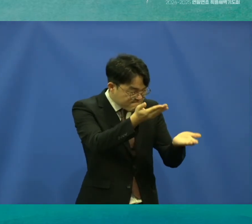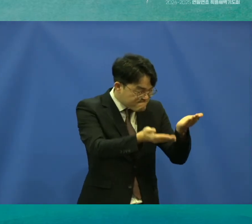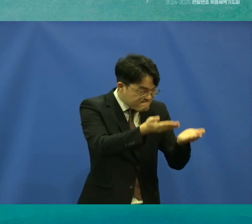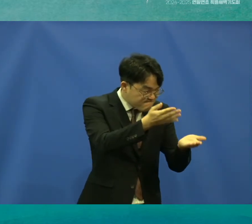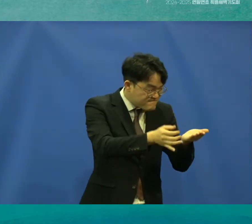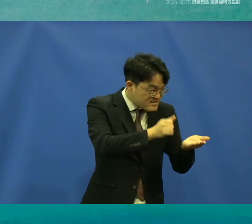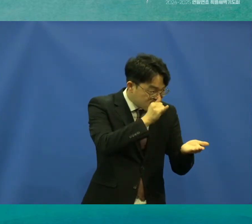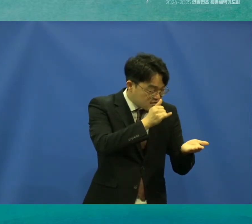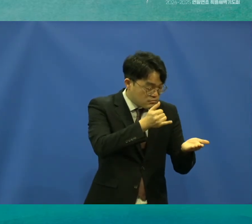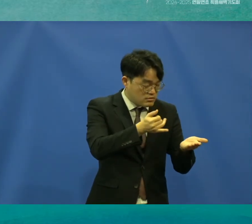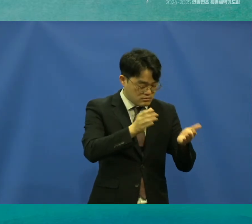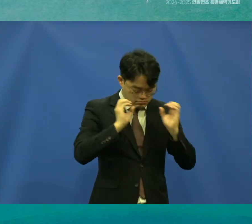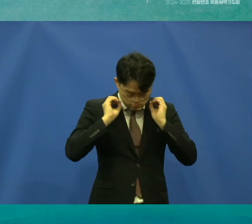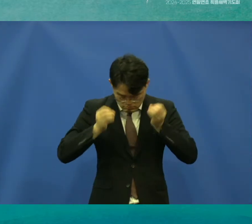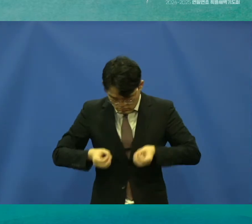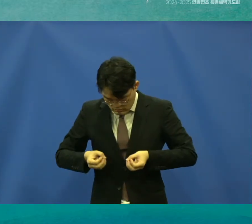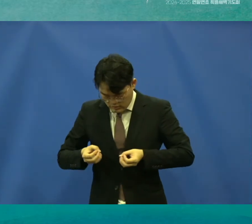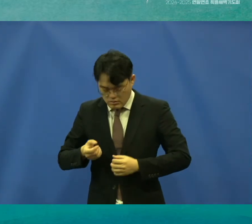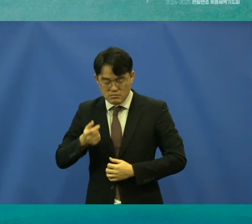자신에 대해서 무지해.